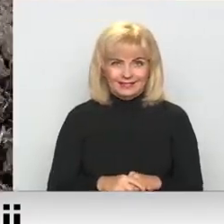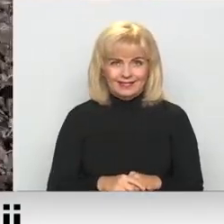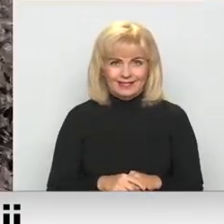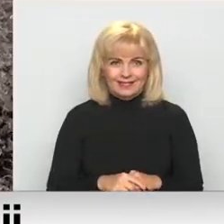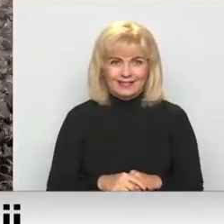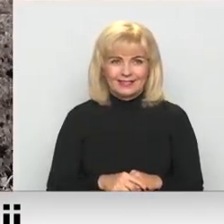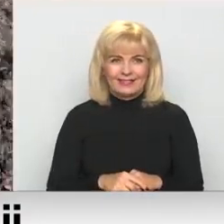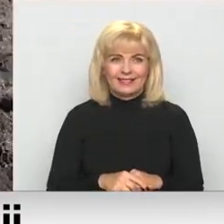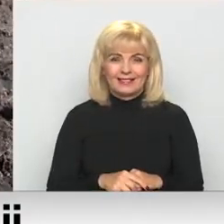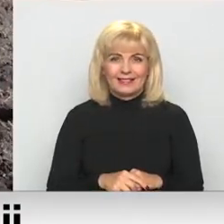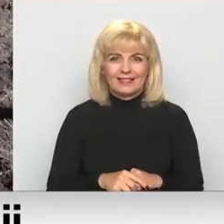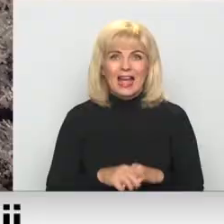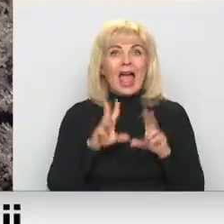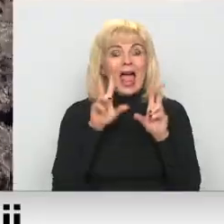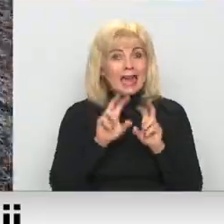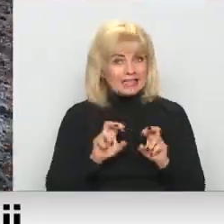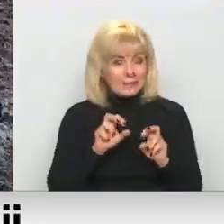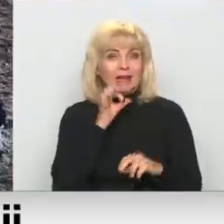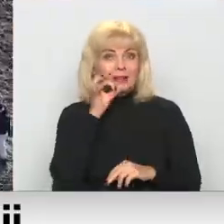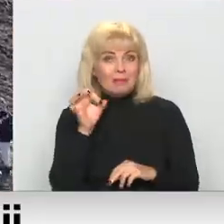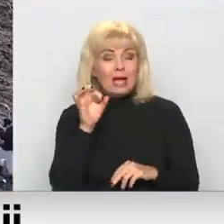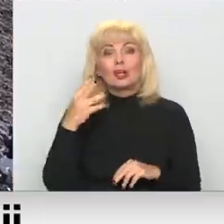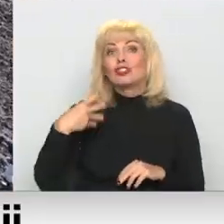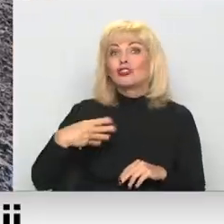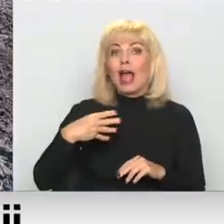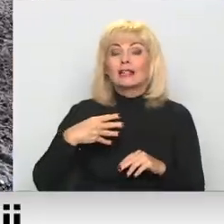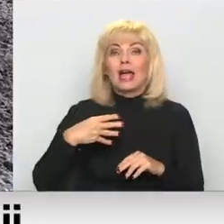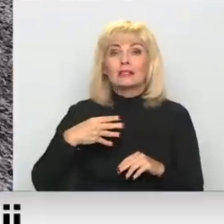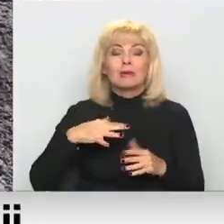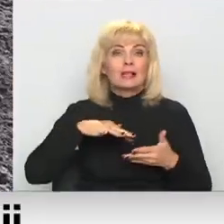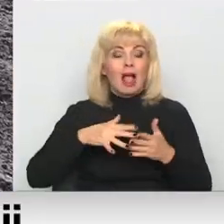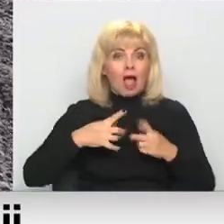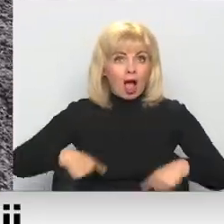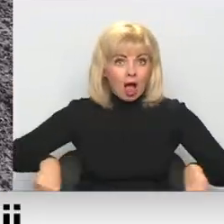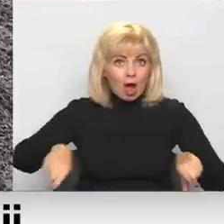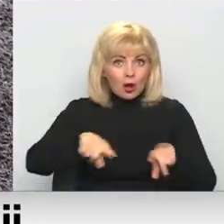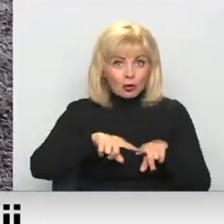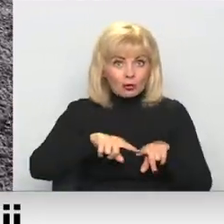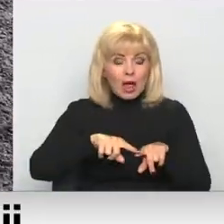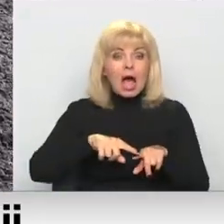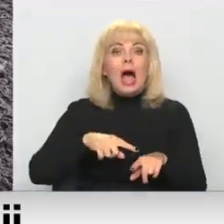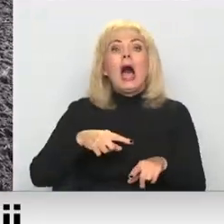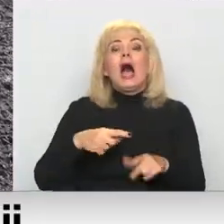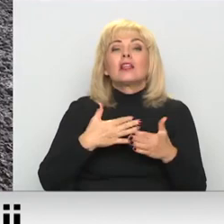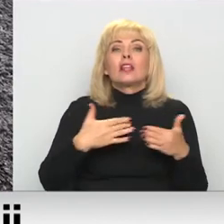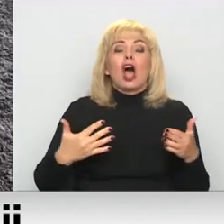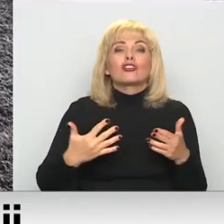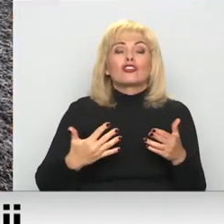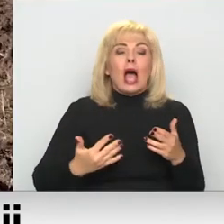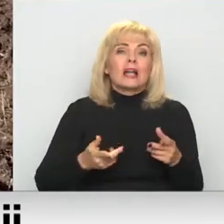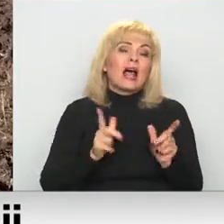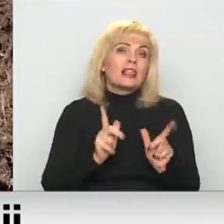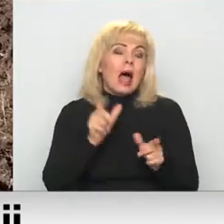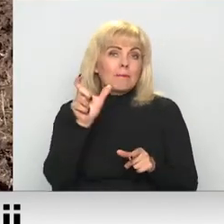Eksperti skažat. Eksperti pateiks. 40 hektāru laukā 85 racēju entuziasti no dažādām Latvijas